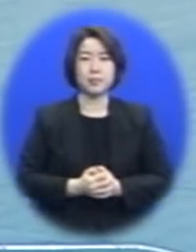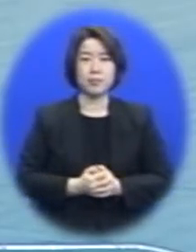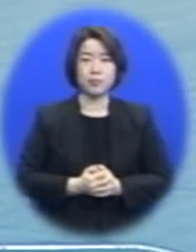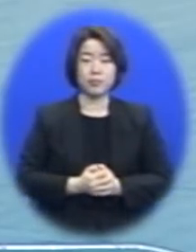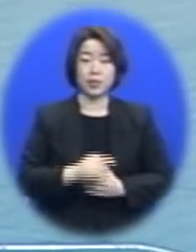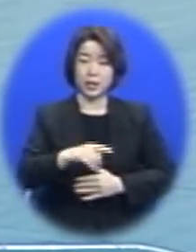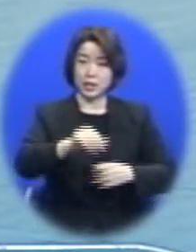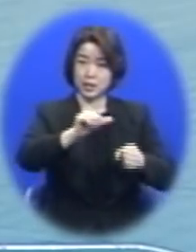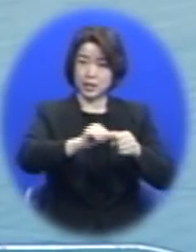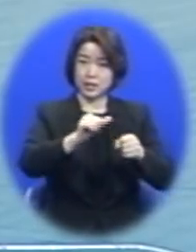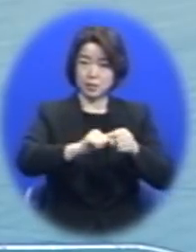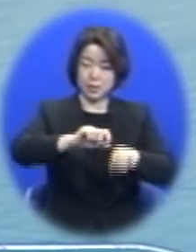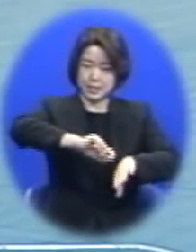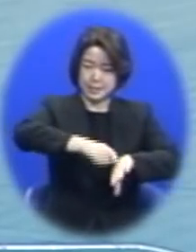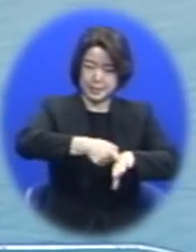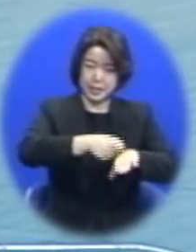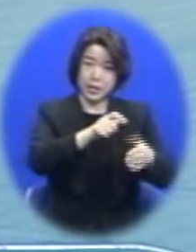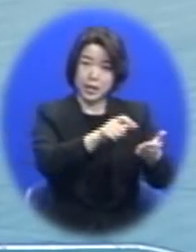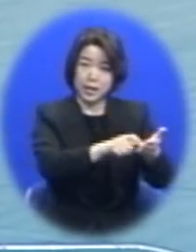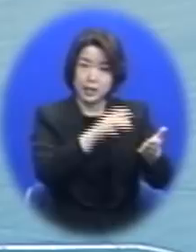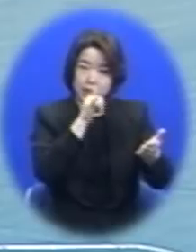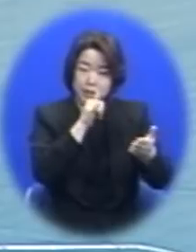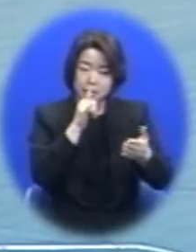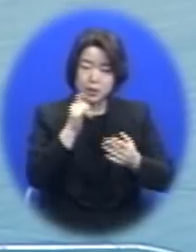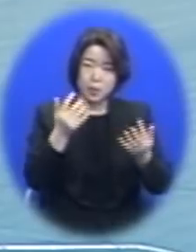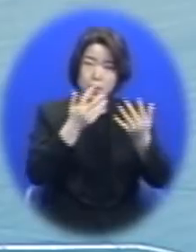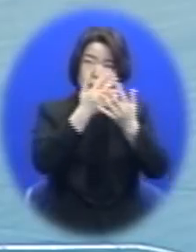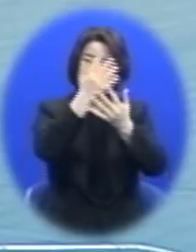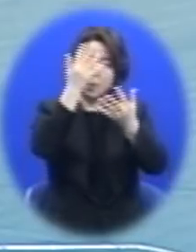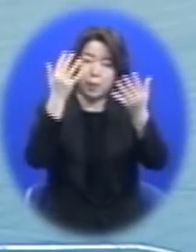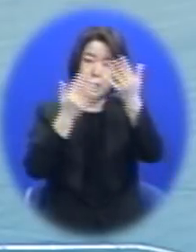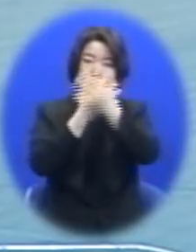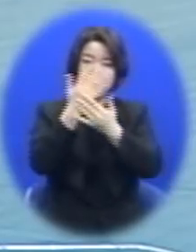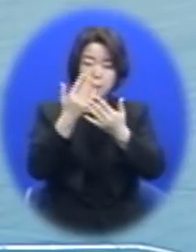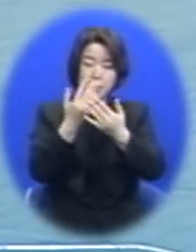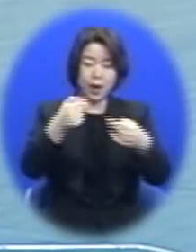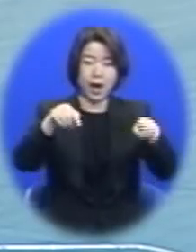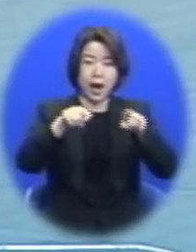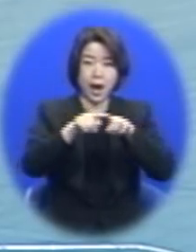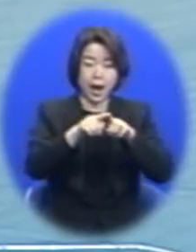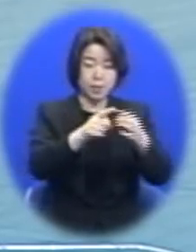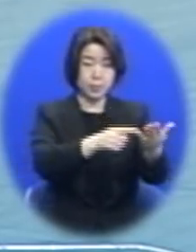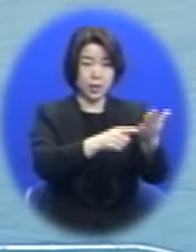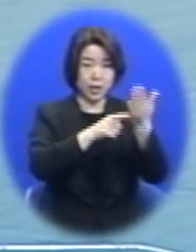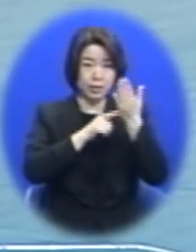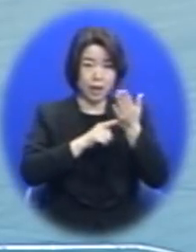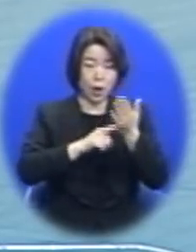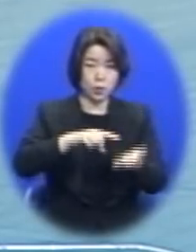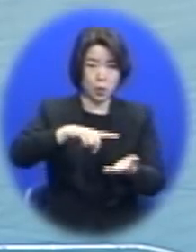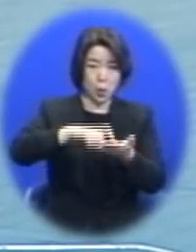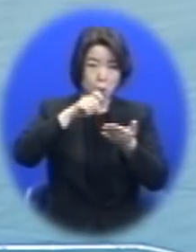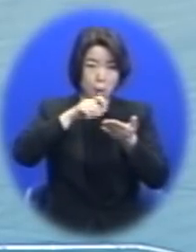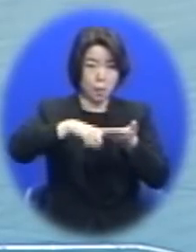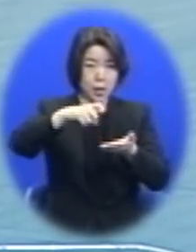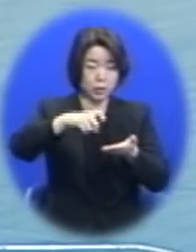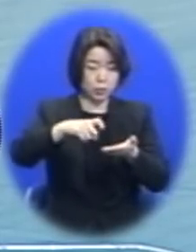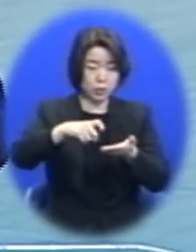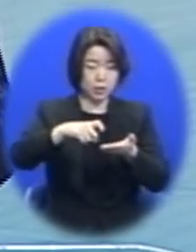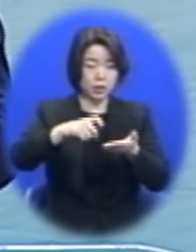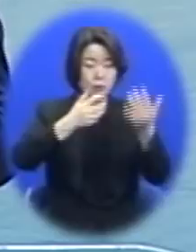어이 다섯 번째 재앙 에 나오는 이 연기와 함께 나오는 메뚜기 환상이 정확하게 뭘 의미하는지는